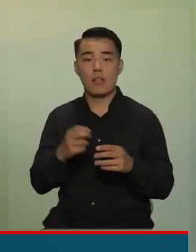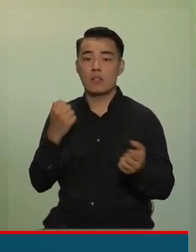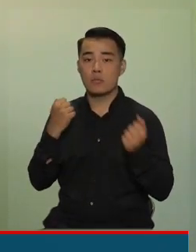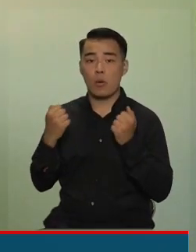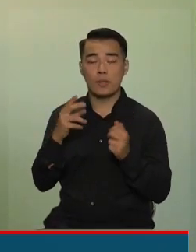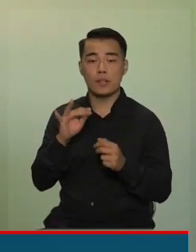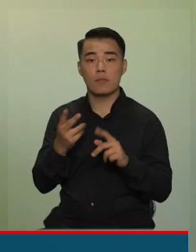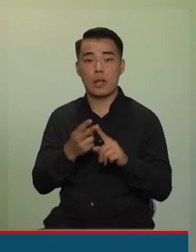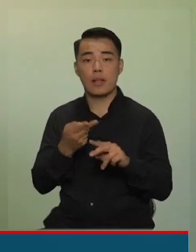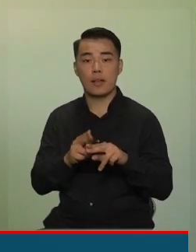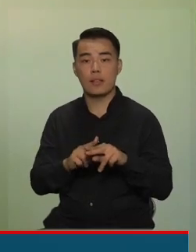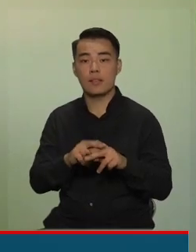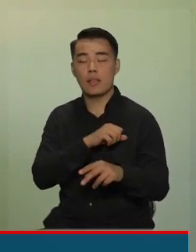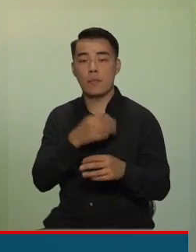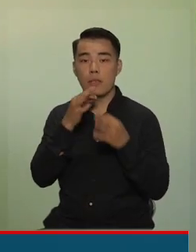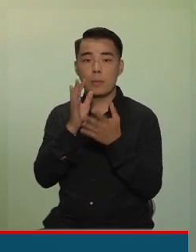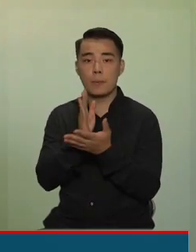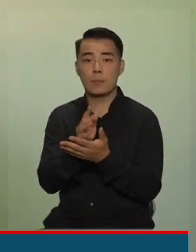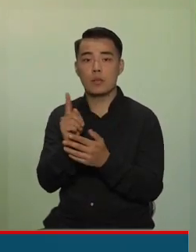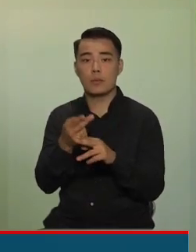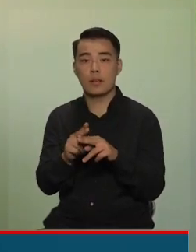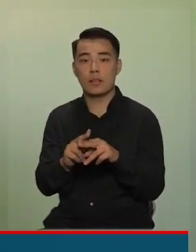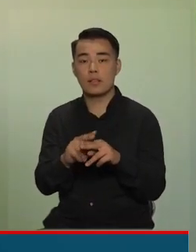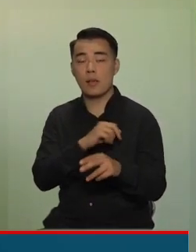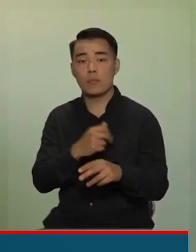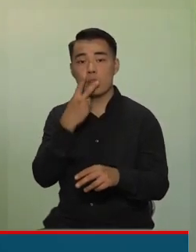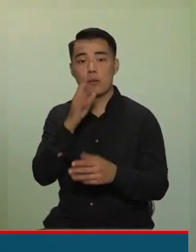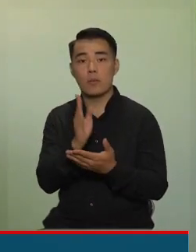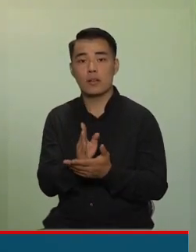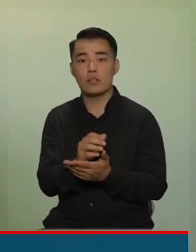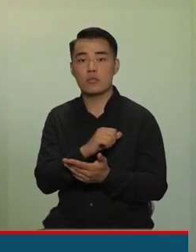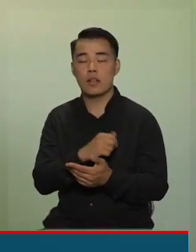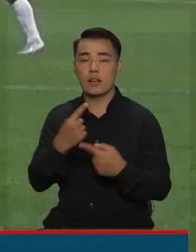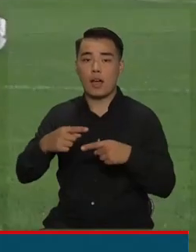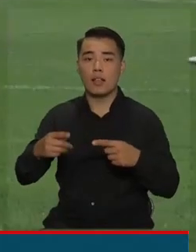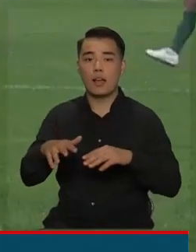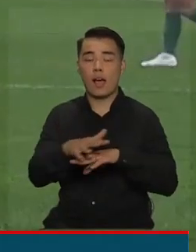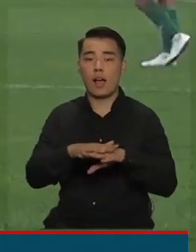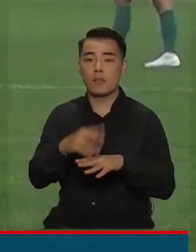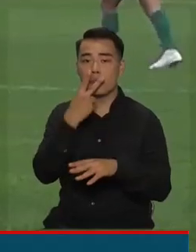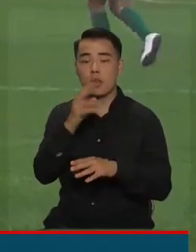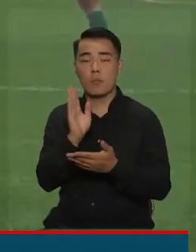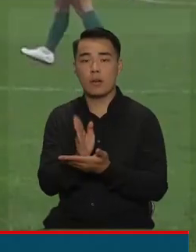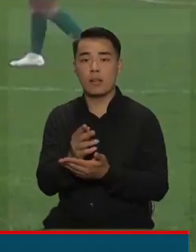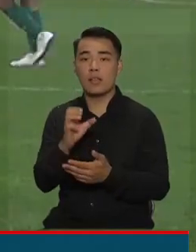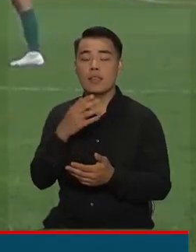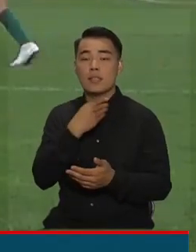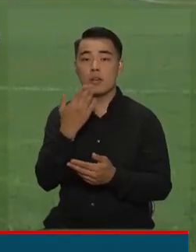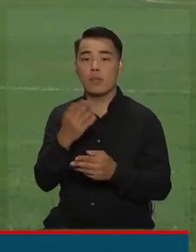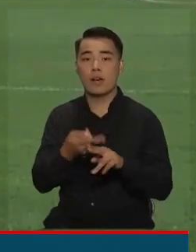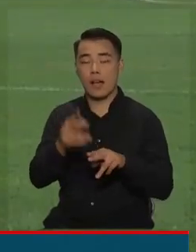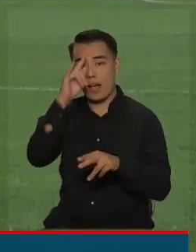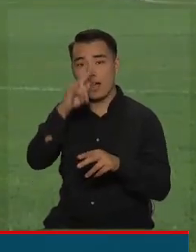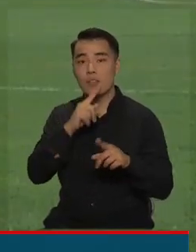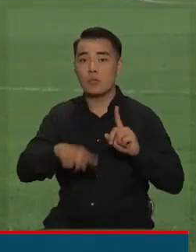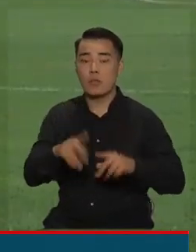ол әлеуметтік аспект деп ойлаймын. Себебі өзіңіз көріп отырсыз, қаншама халық келіп отыр. Семей қазақ футболының отаны. Тура осыдан